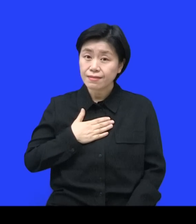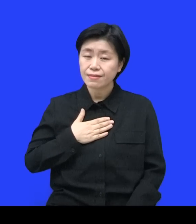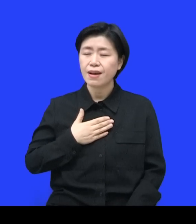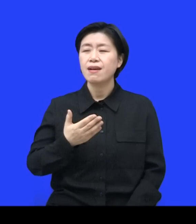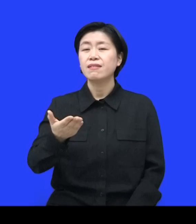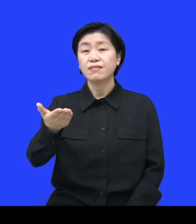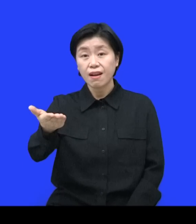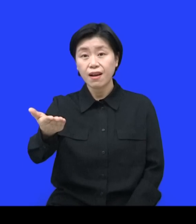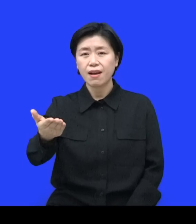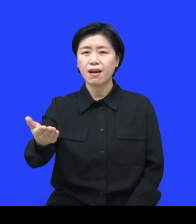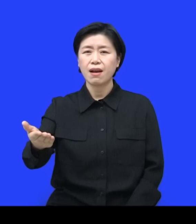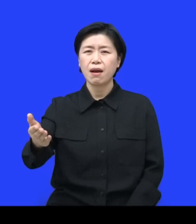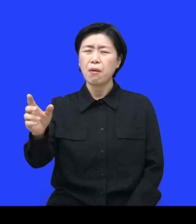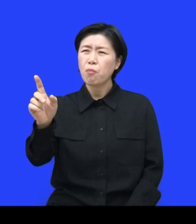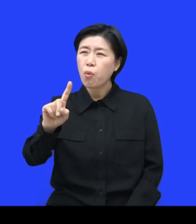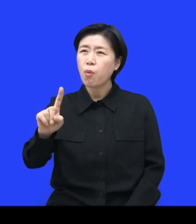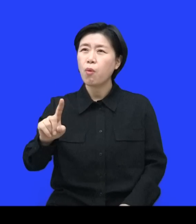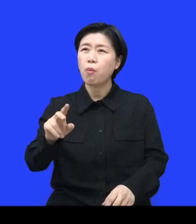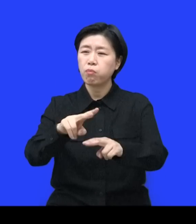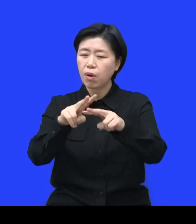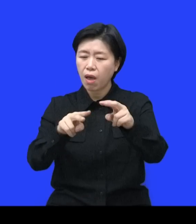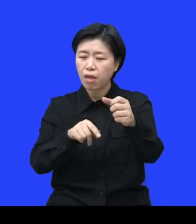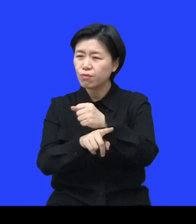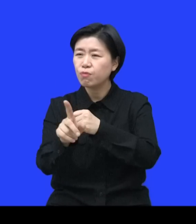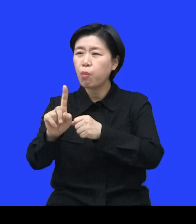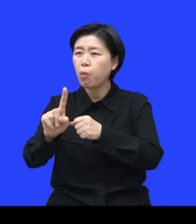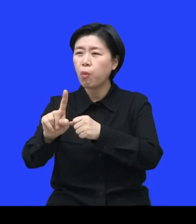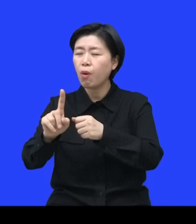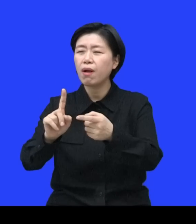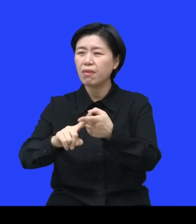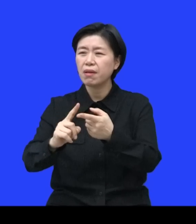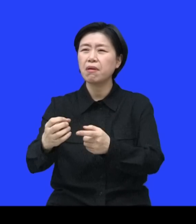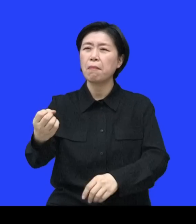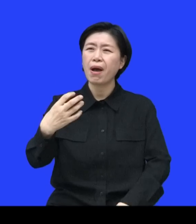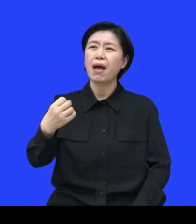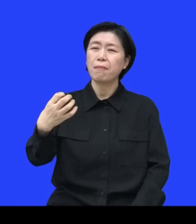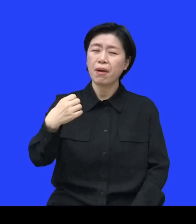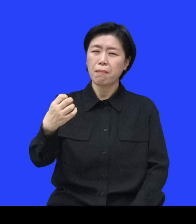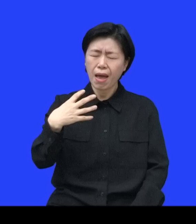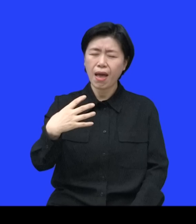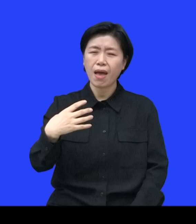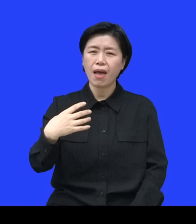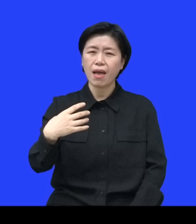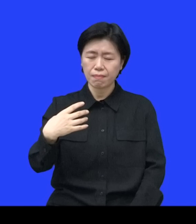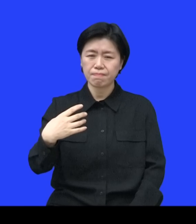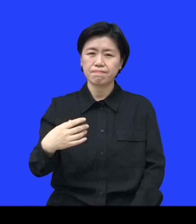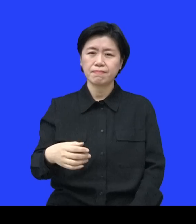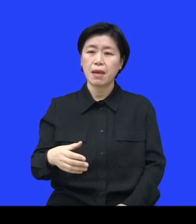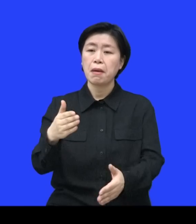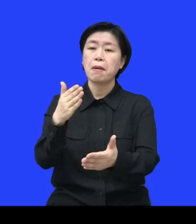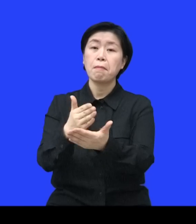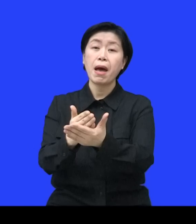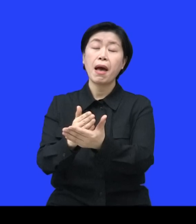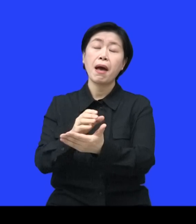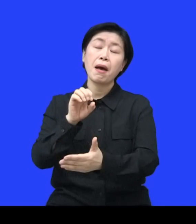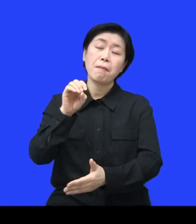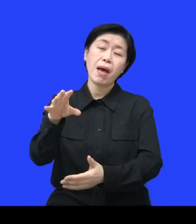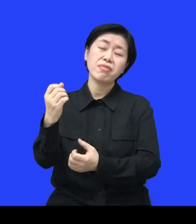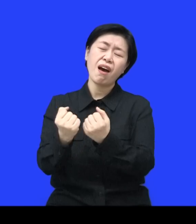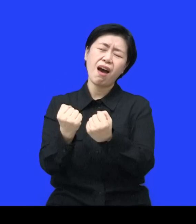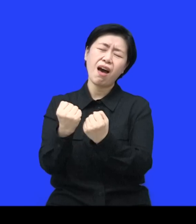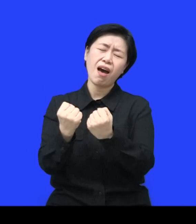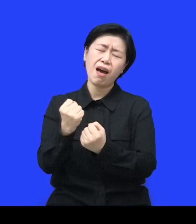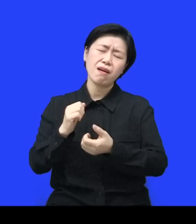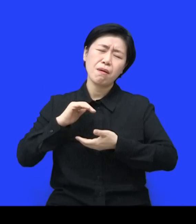무슨 말을 해도 받아낼 자신이 있었다고. 이직을 하고 싶다, 유학을 가고 싶다, 사업을 하고 싶다,